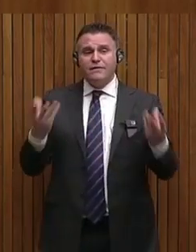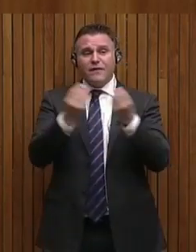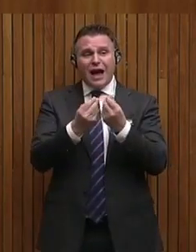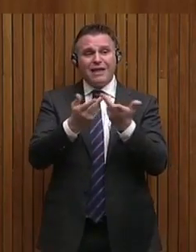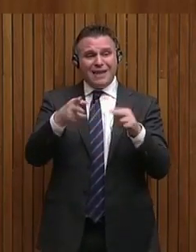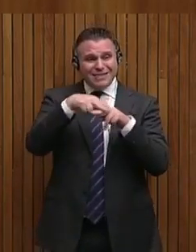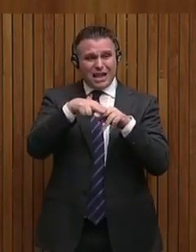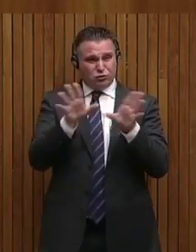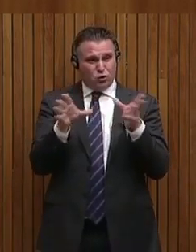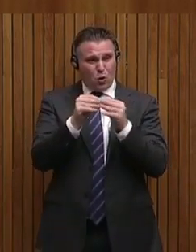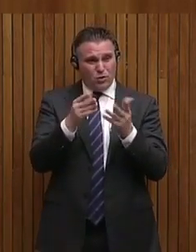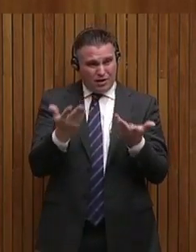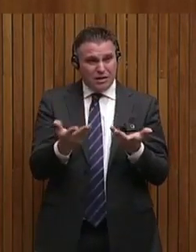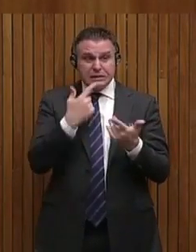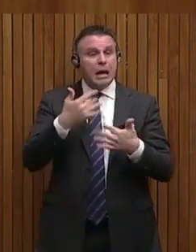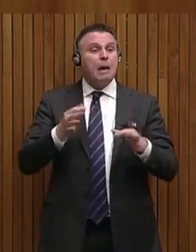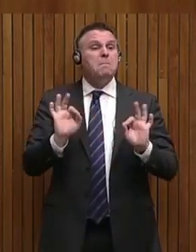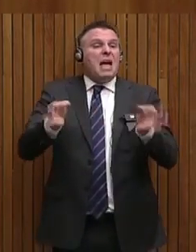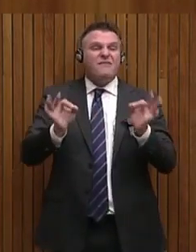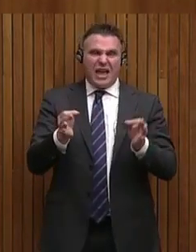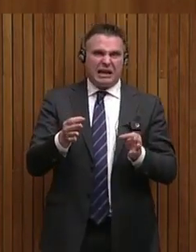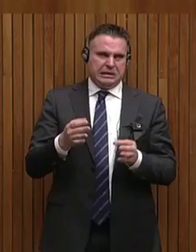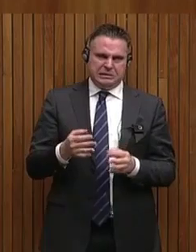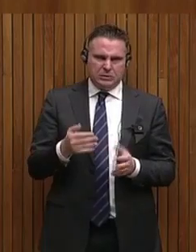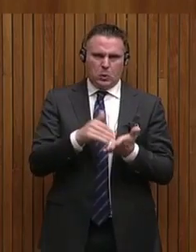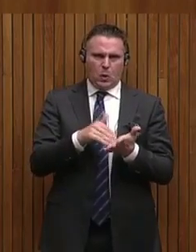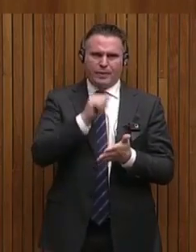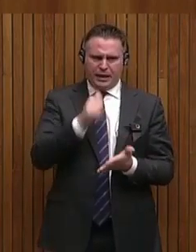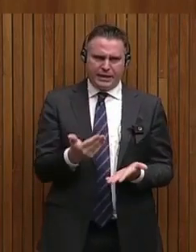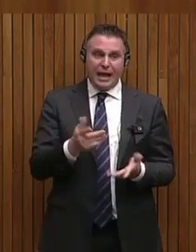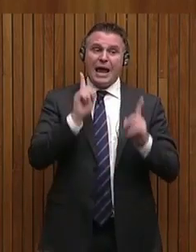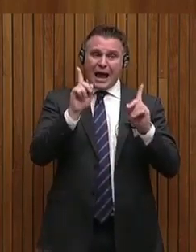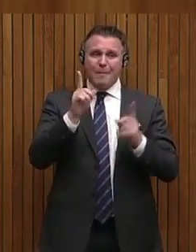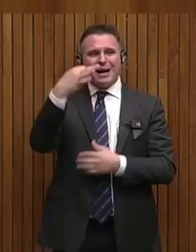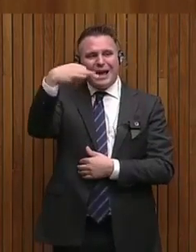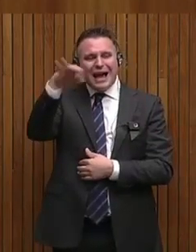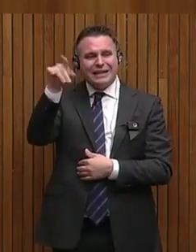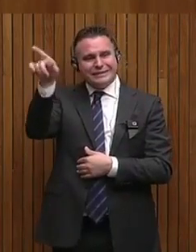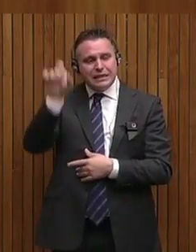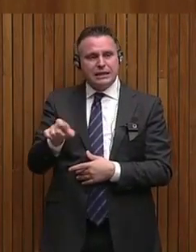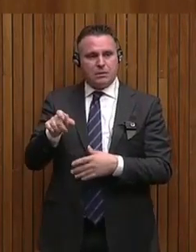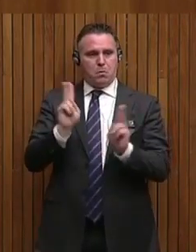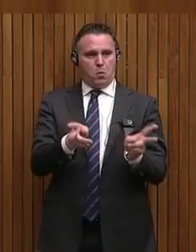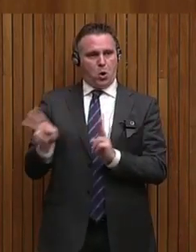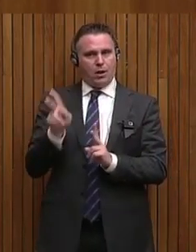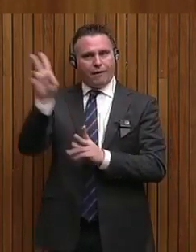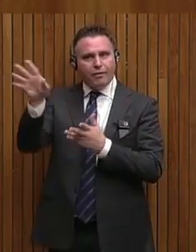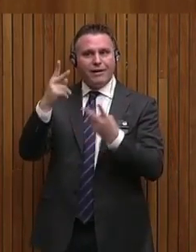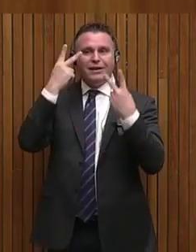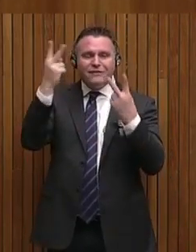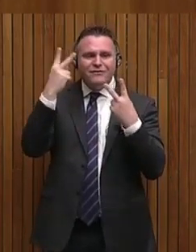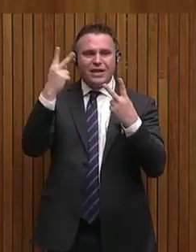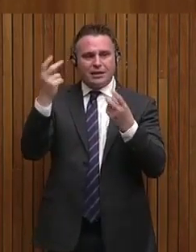sind wahrlich alles andere als perfekt, aber sie sind unser Instrument und sie sind unser